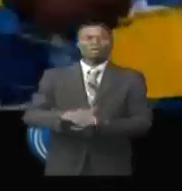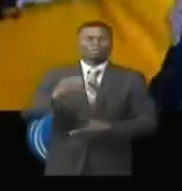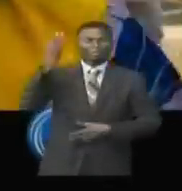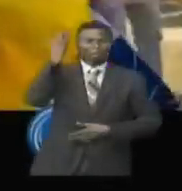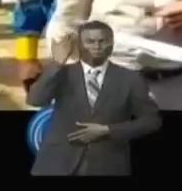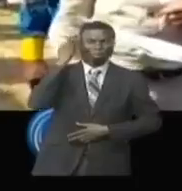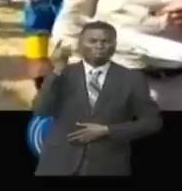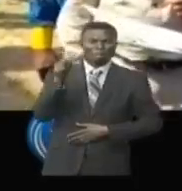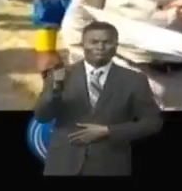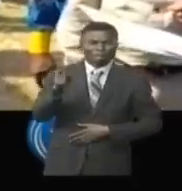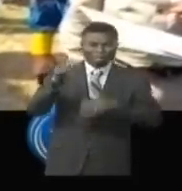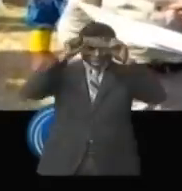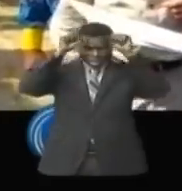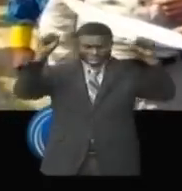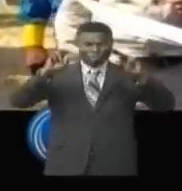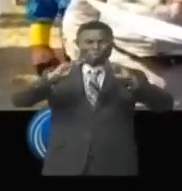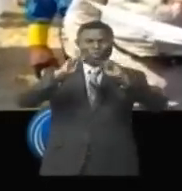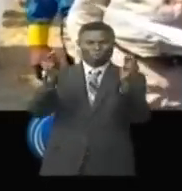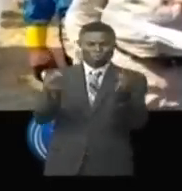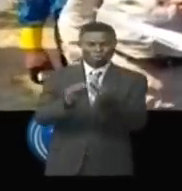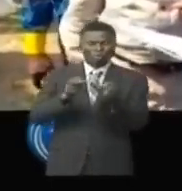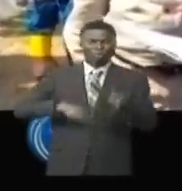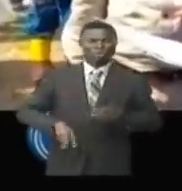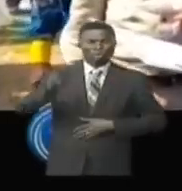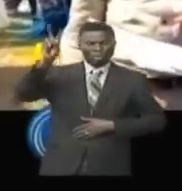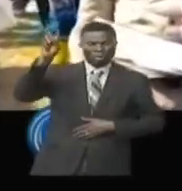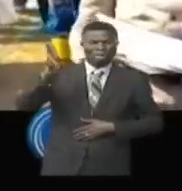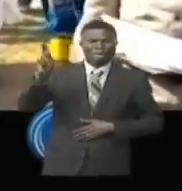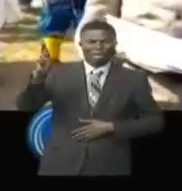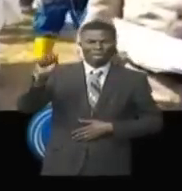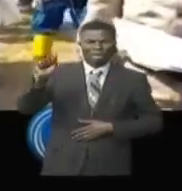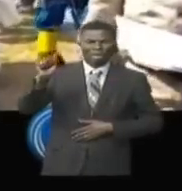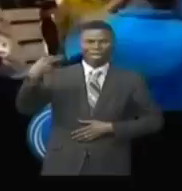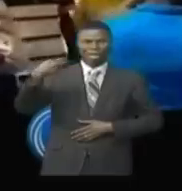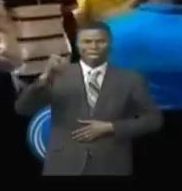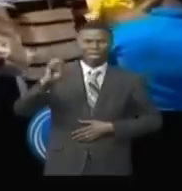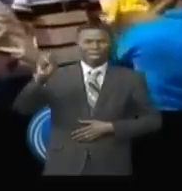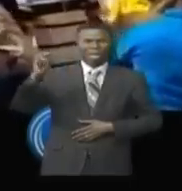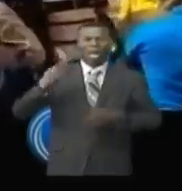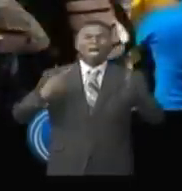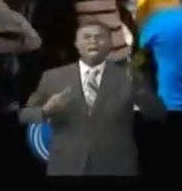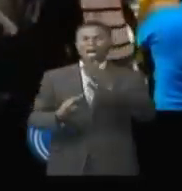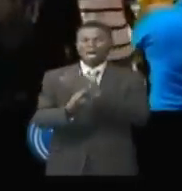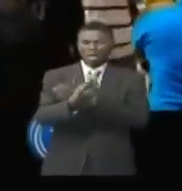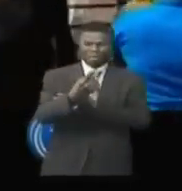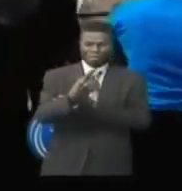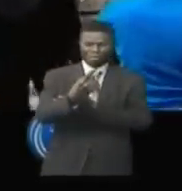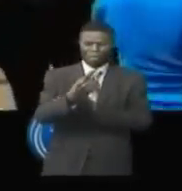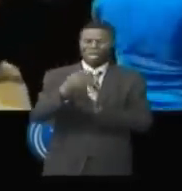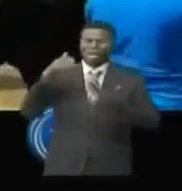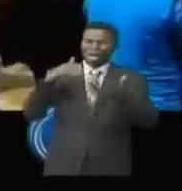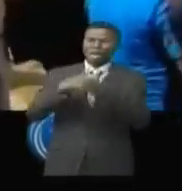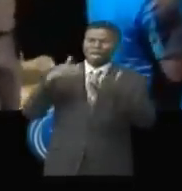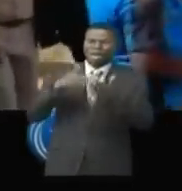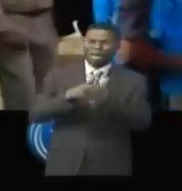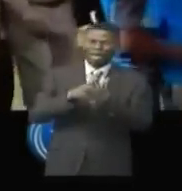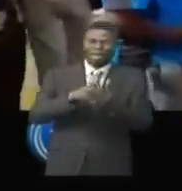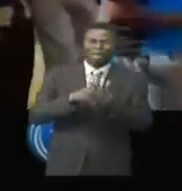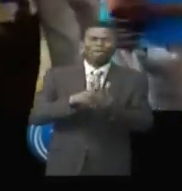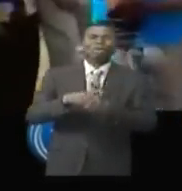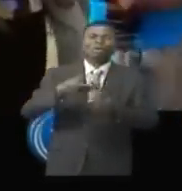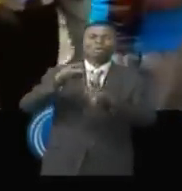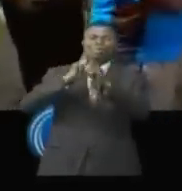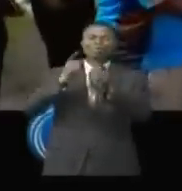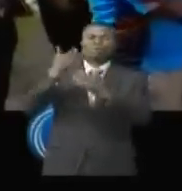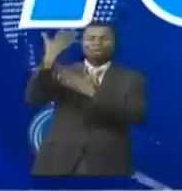Ferna, président sectionnaire de l'UDPS Kayemba, pour dénoncer cette énième agression du pays par le